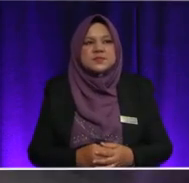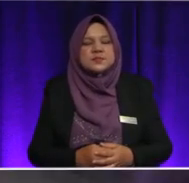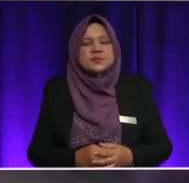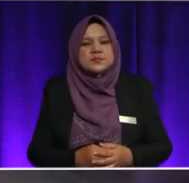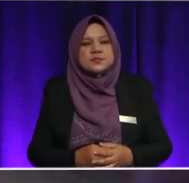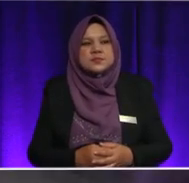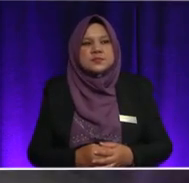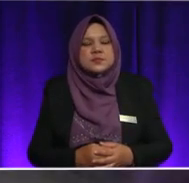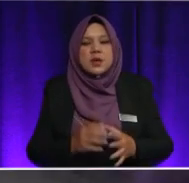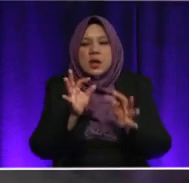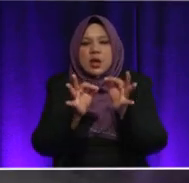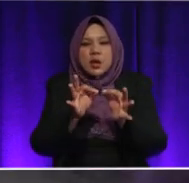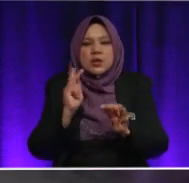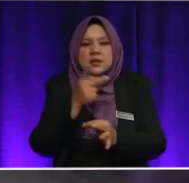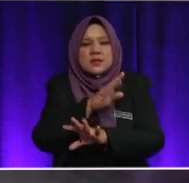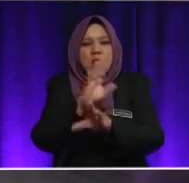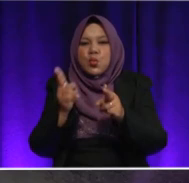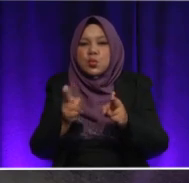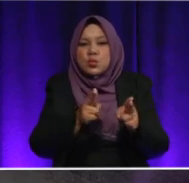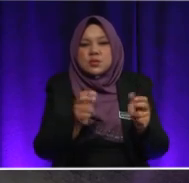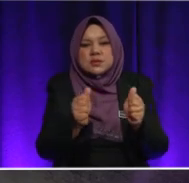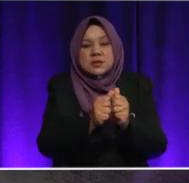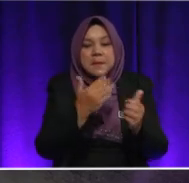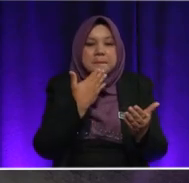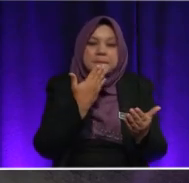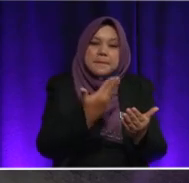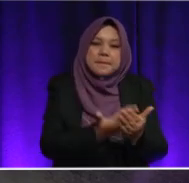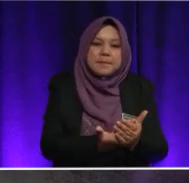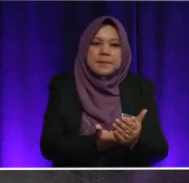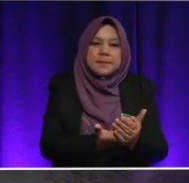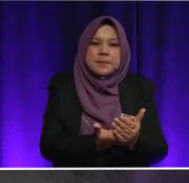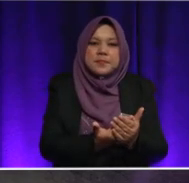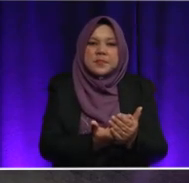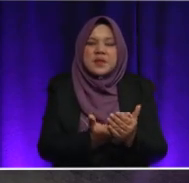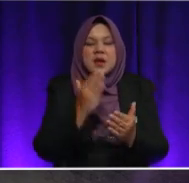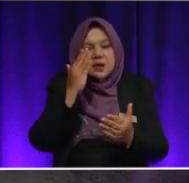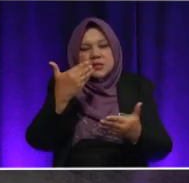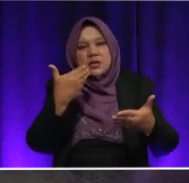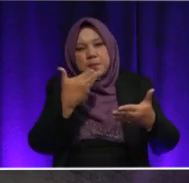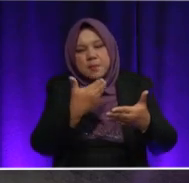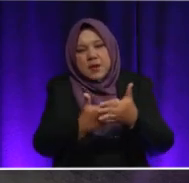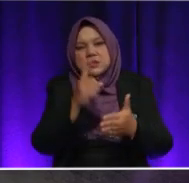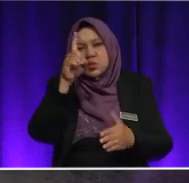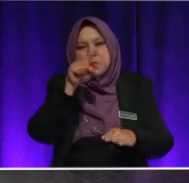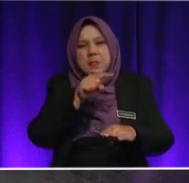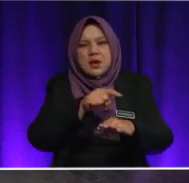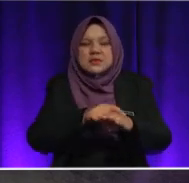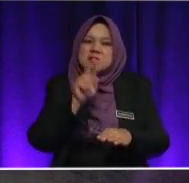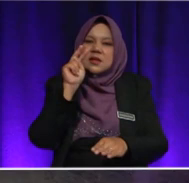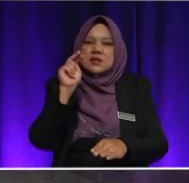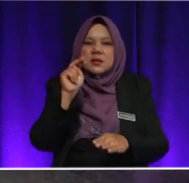tak urus Kang sumutin lagi dengan baik ah sampai satu masa nanti